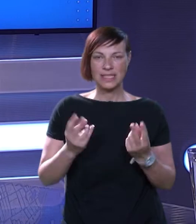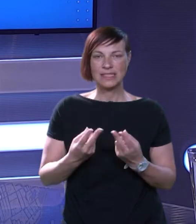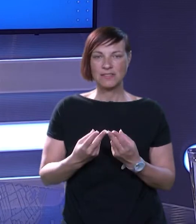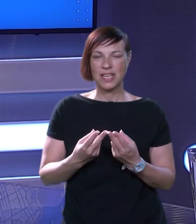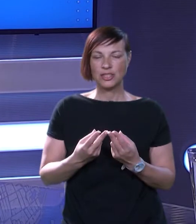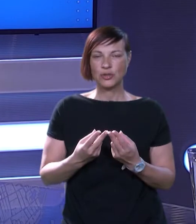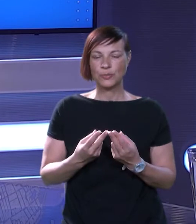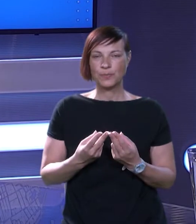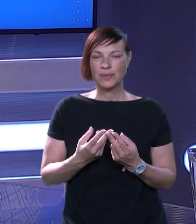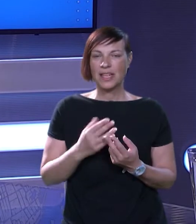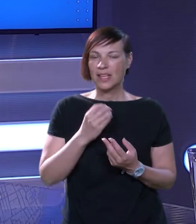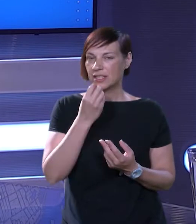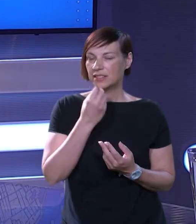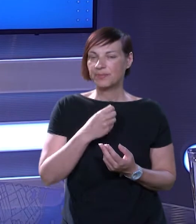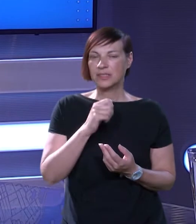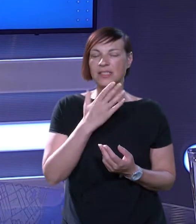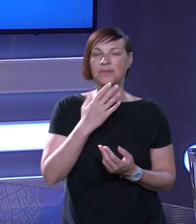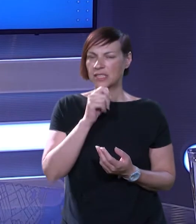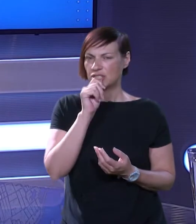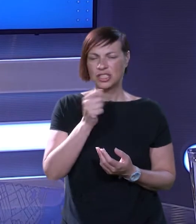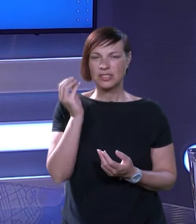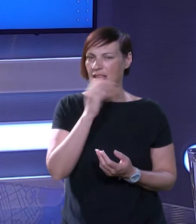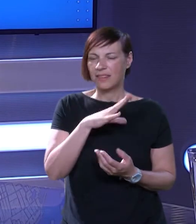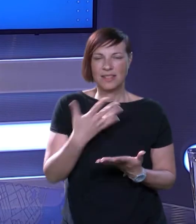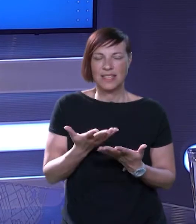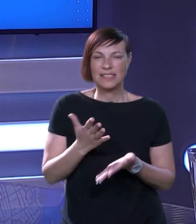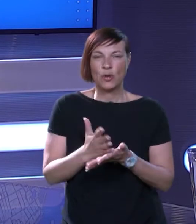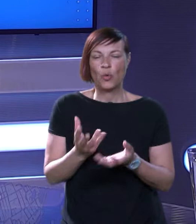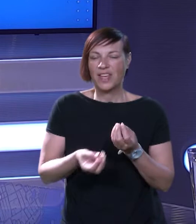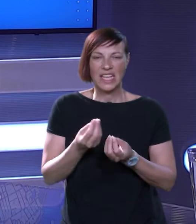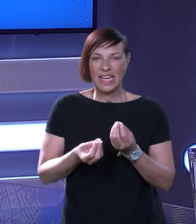svijetu. I baš šteta da se ne igra uvijek.